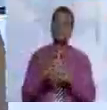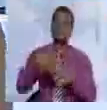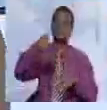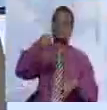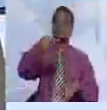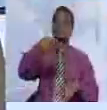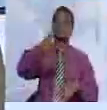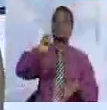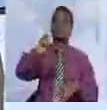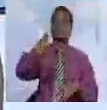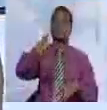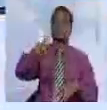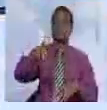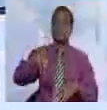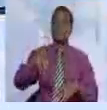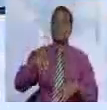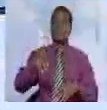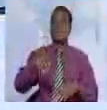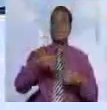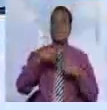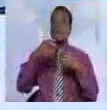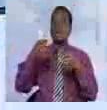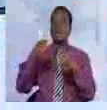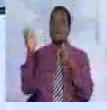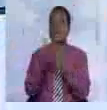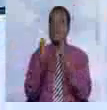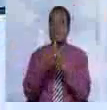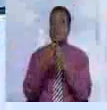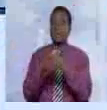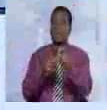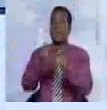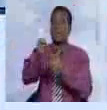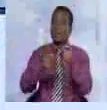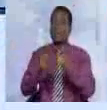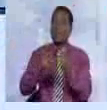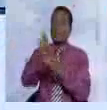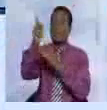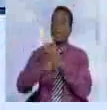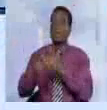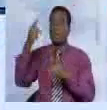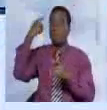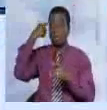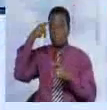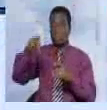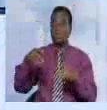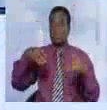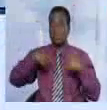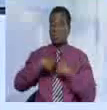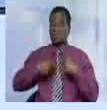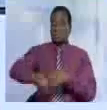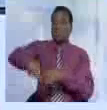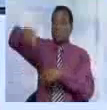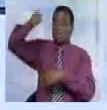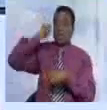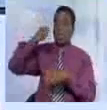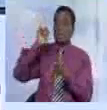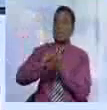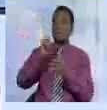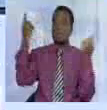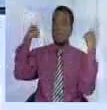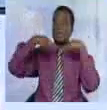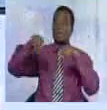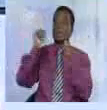Agboville a abrité récemment un atelier visant à définir une stratégie pour les ressources animales et halieutiques. Il s'est agi au